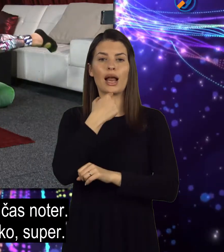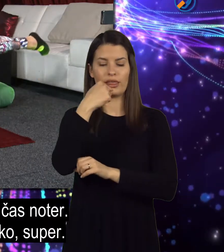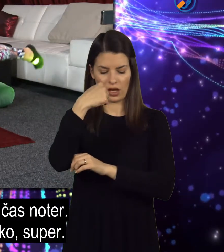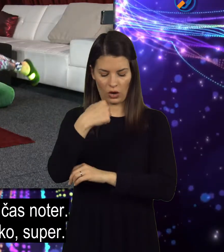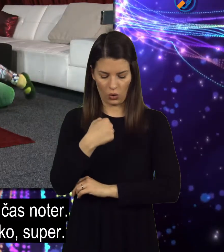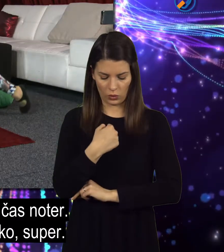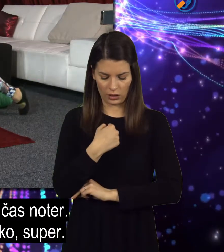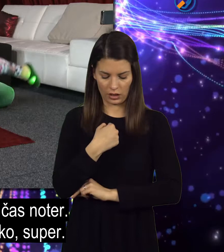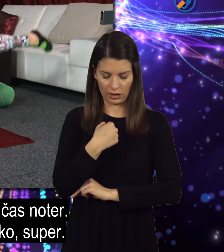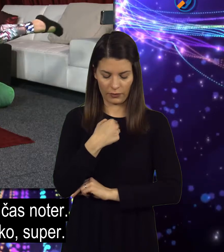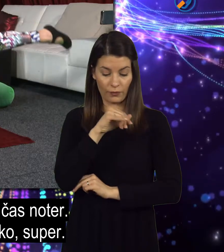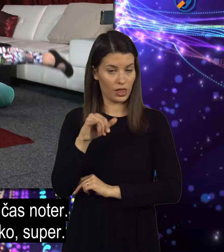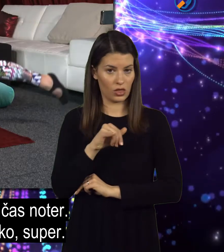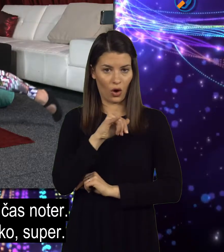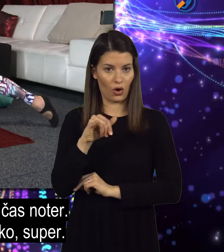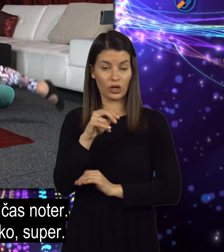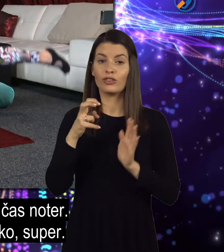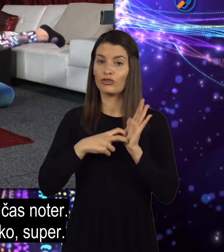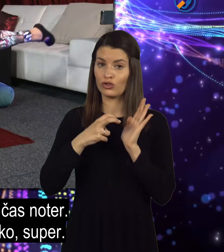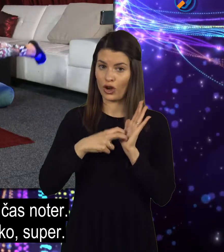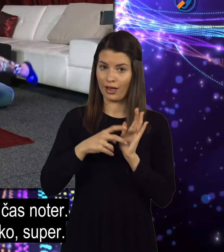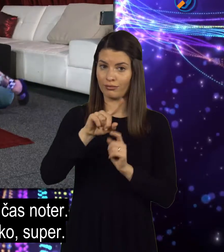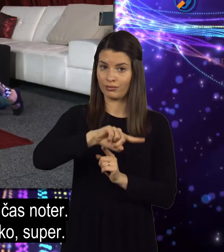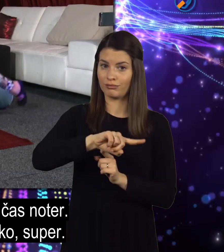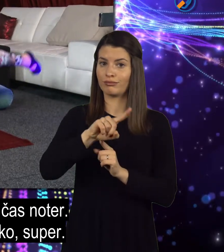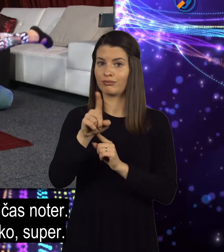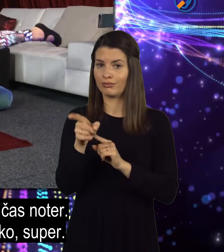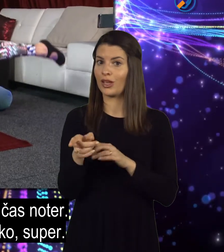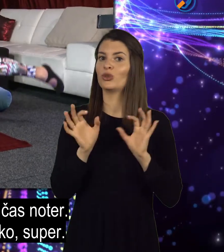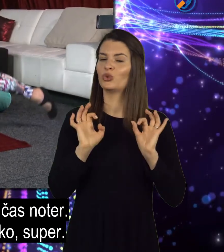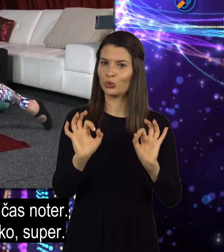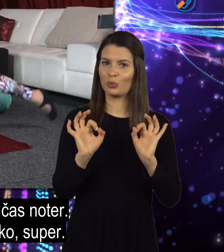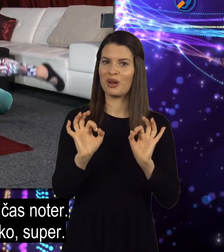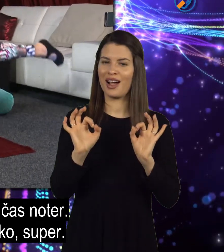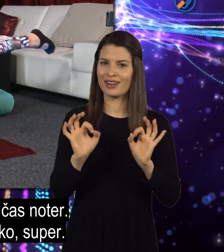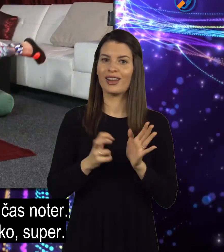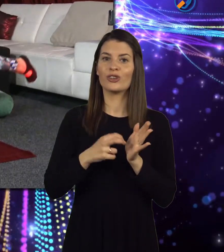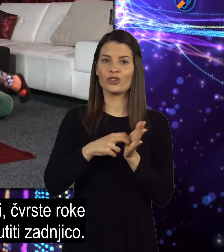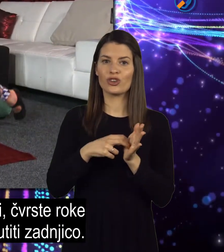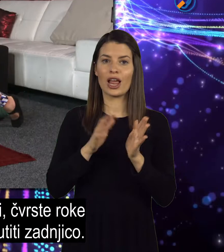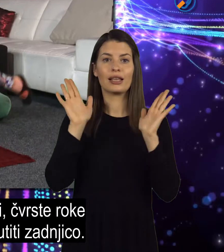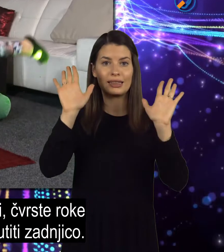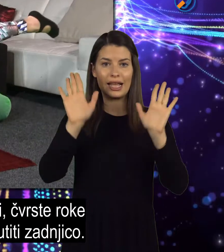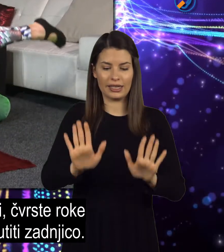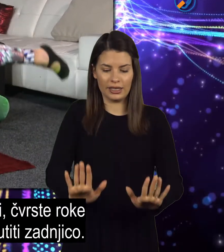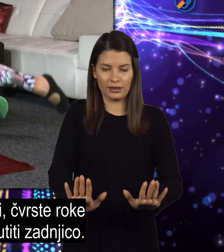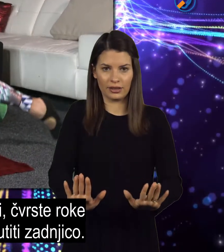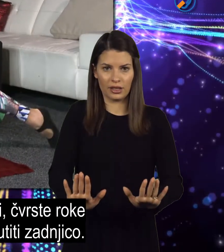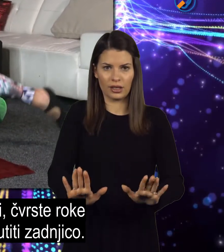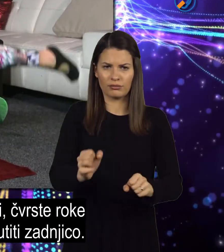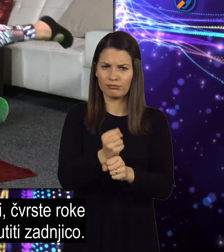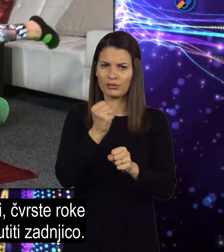brada gleda ves čas notri in gremo še. Tako, super. Odrivaš se od